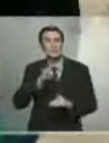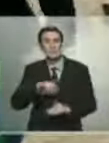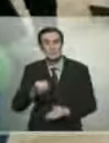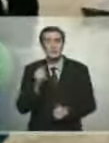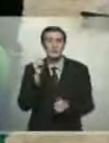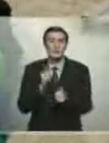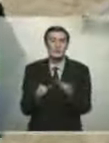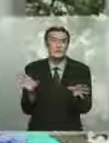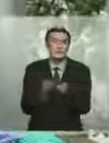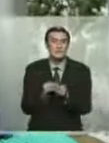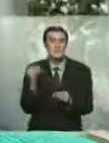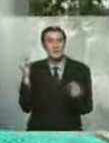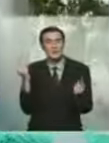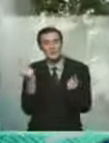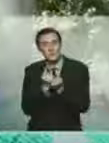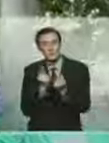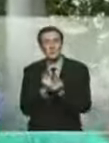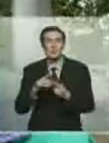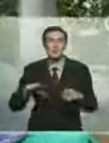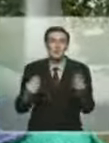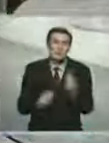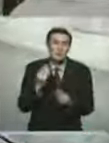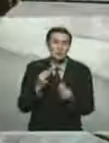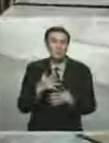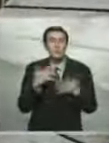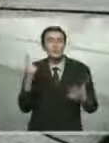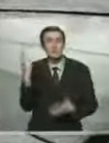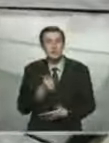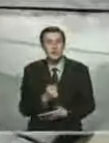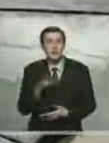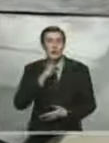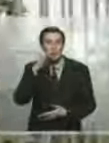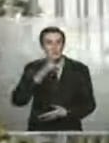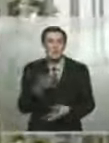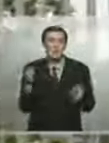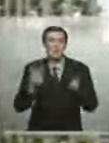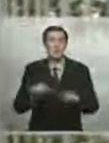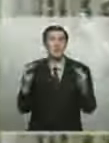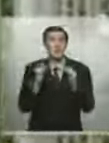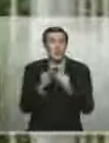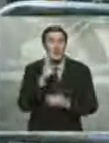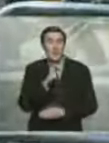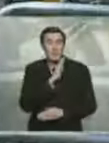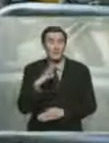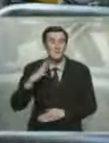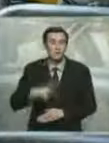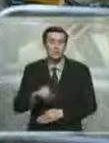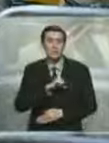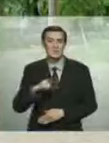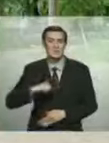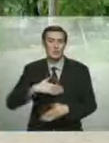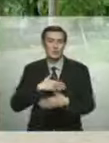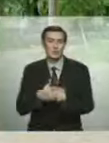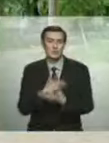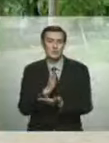где ждут сверстники игры и занятия по музыке но вот уже больше недели родители оставляют их дома а мама взяла вынужденный отпуск